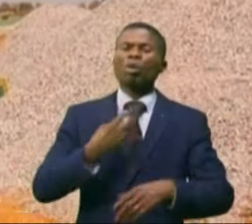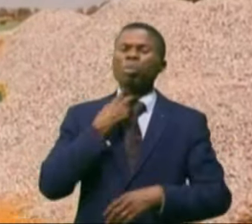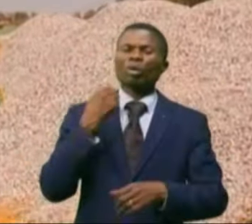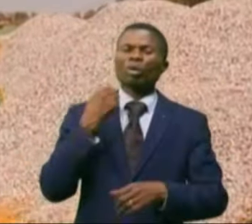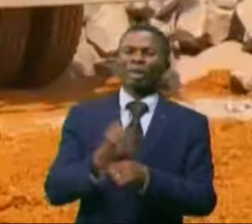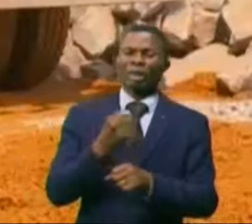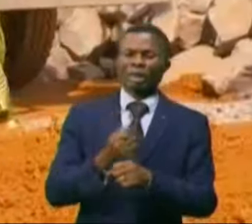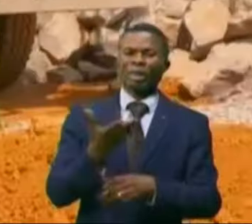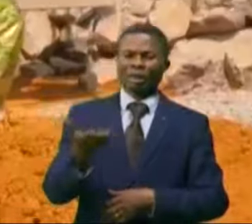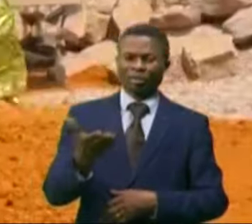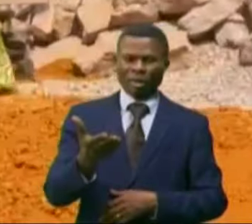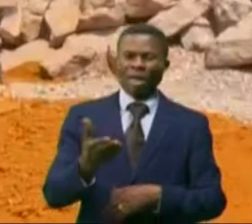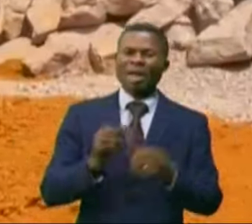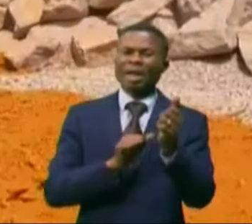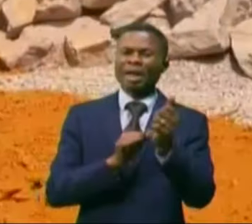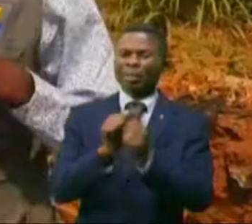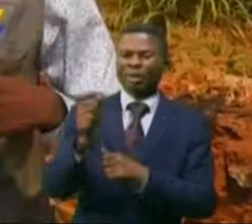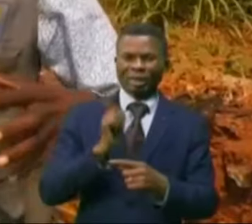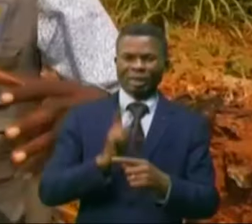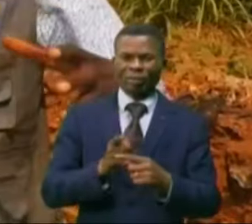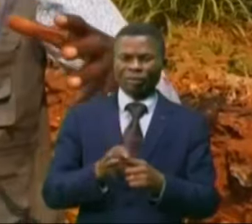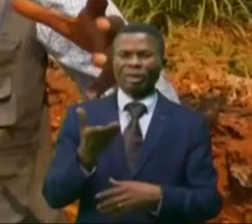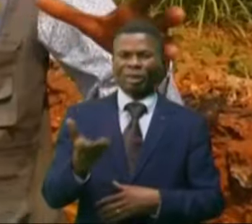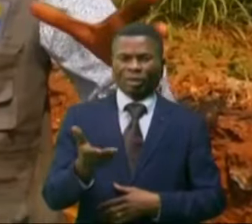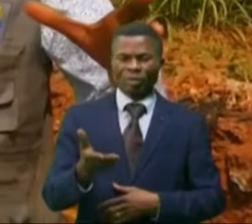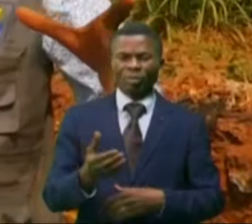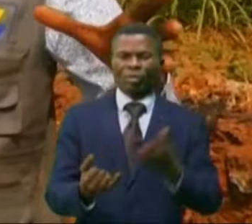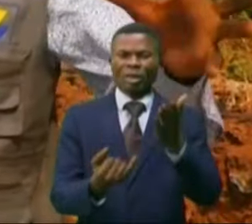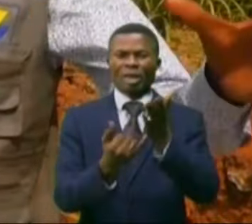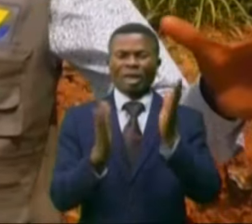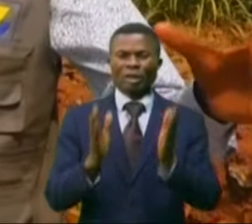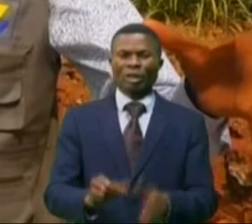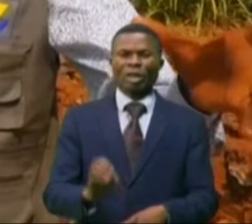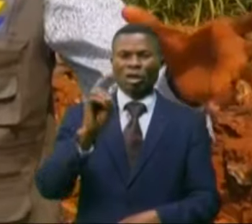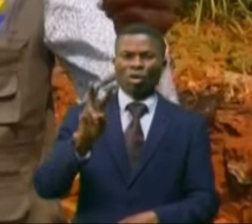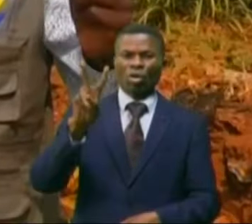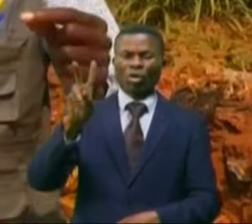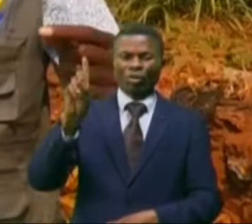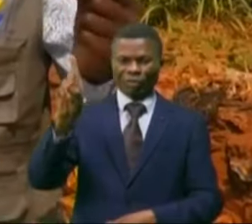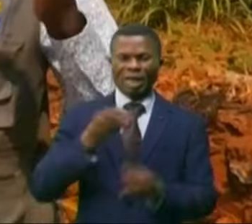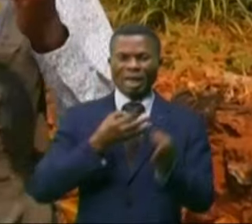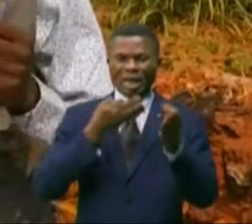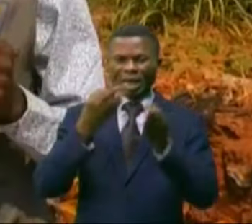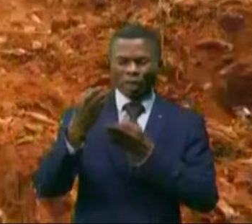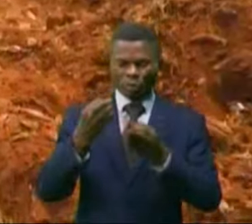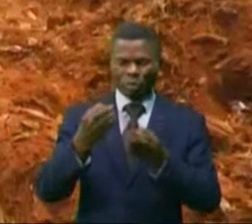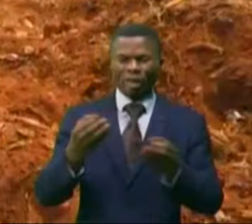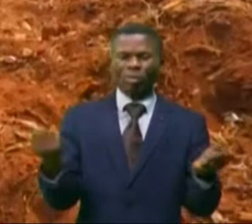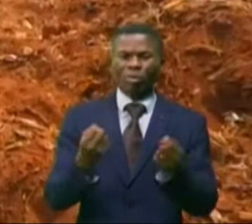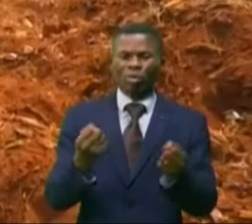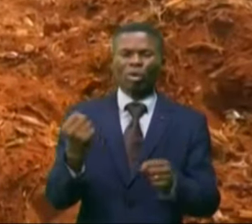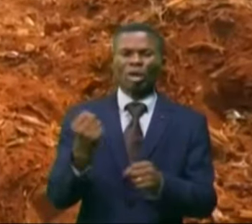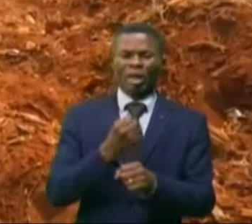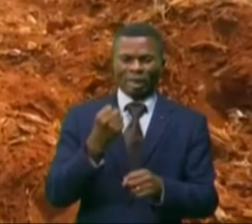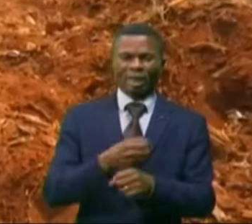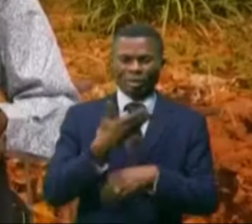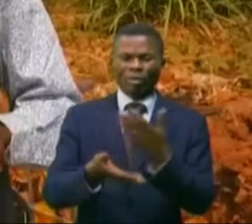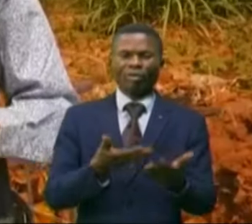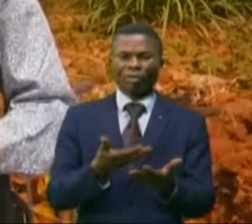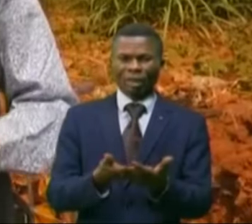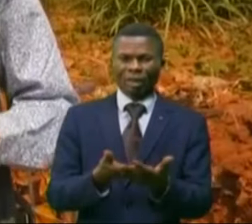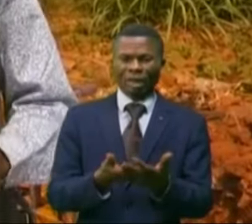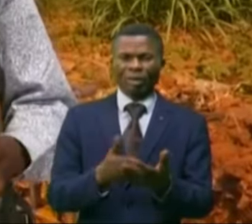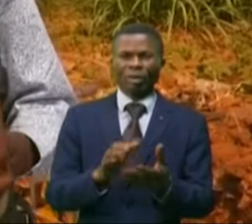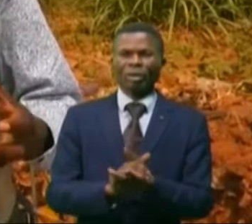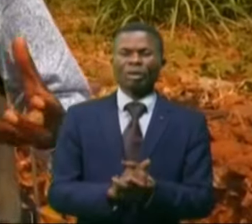de la population de sa juridiction. L'ingénieur de l'OVD donne ici la nature des travaux qu'exécutent ses équipes. Ces